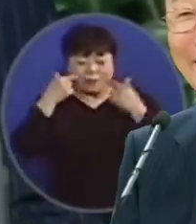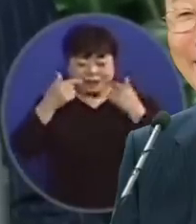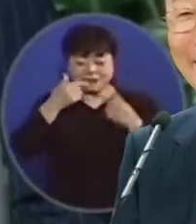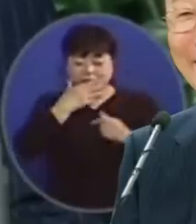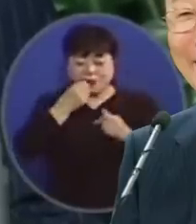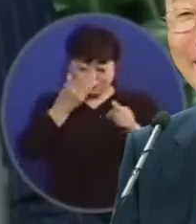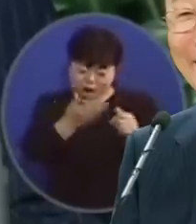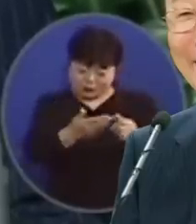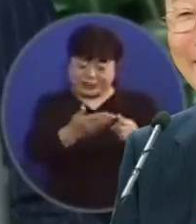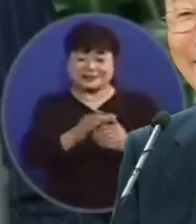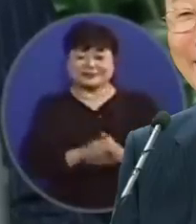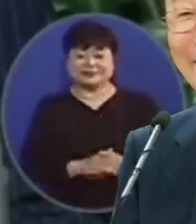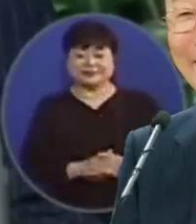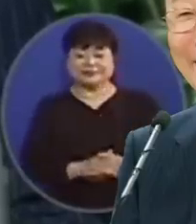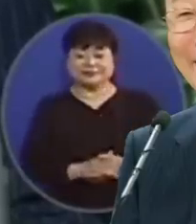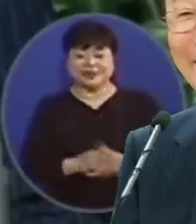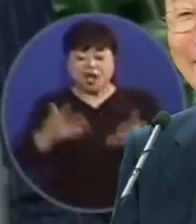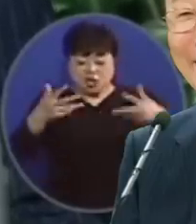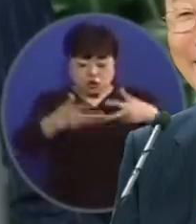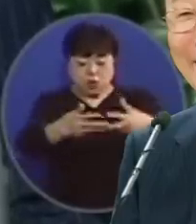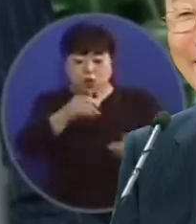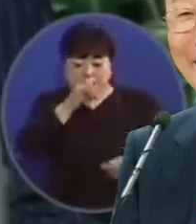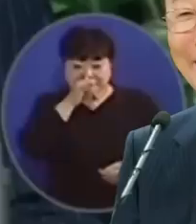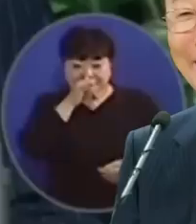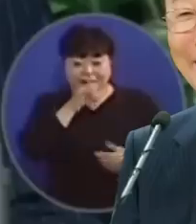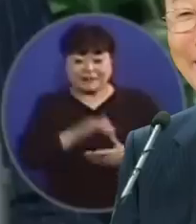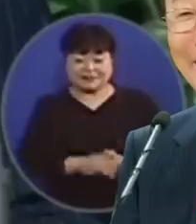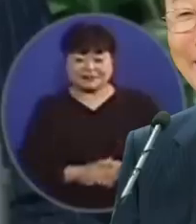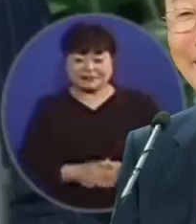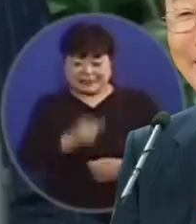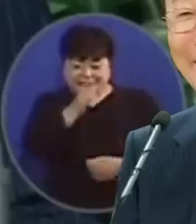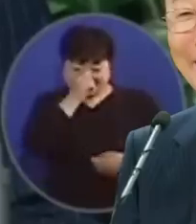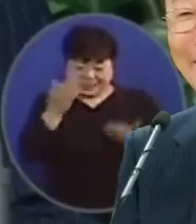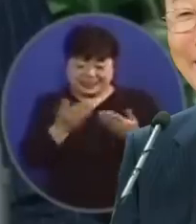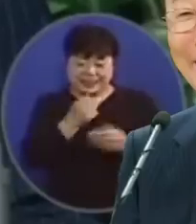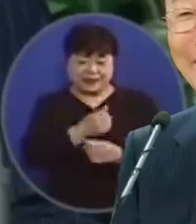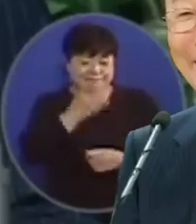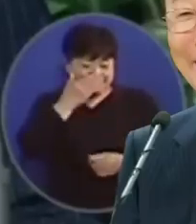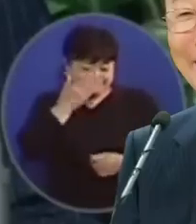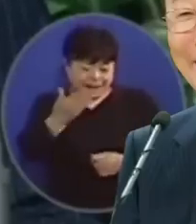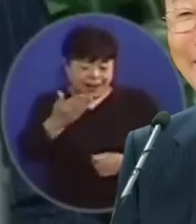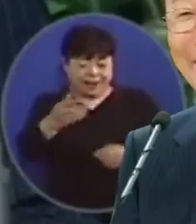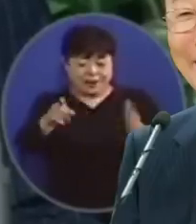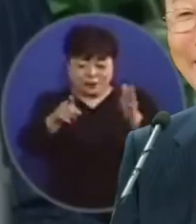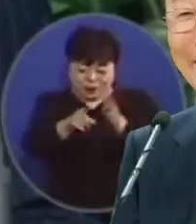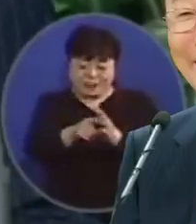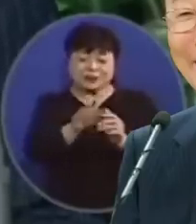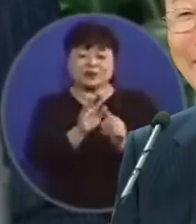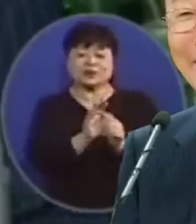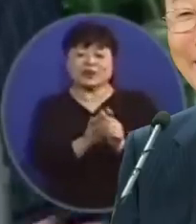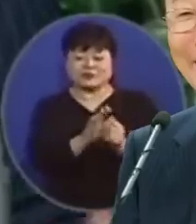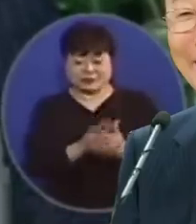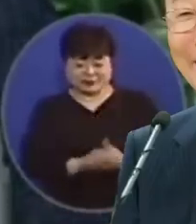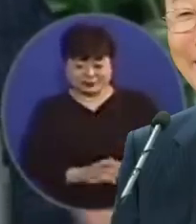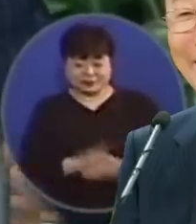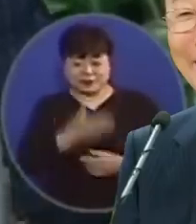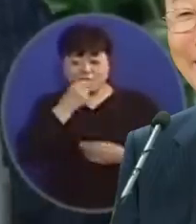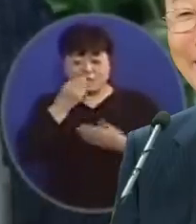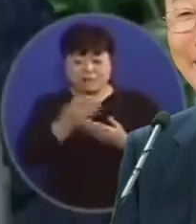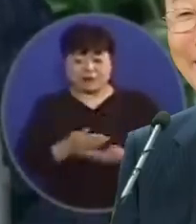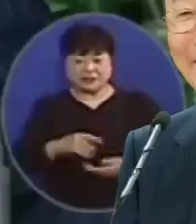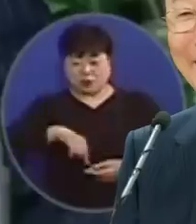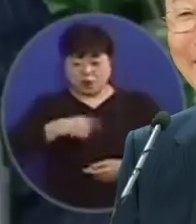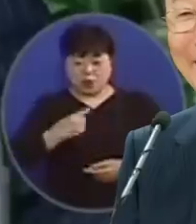복을 주십니다만 조건이 있습니다. 착한 일을 할 수 있게 하기 위해서 그렇게 하시는 것입니다. 복을 받아서 내